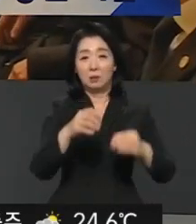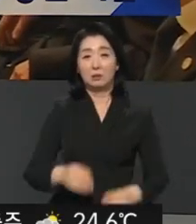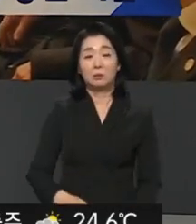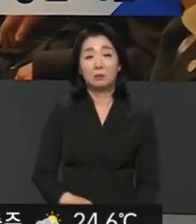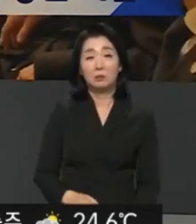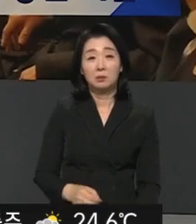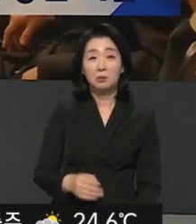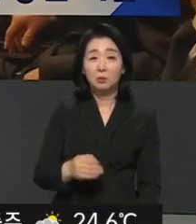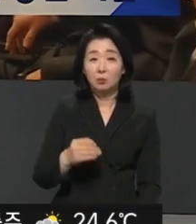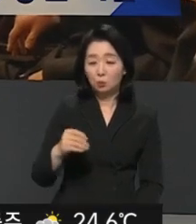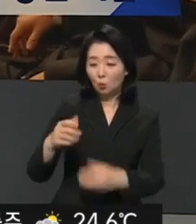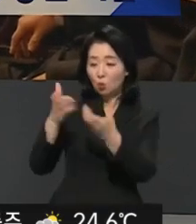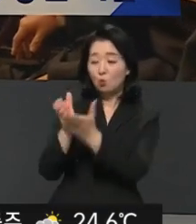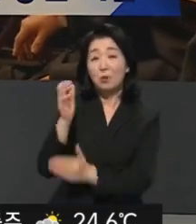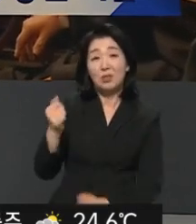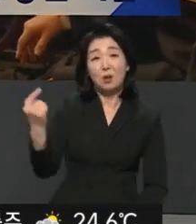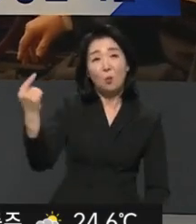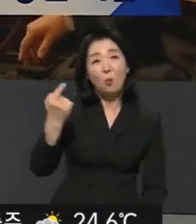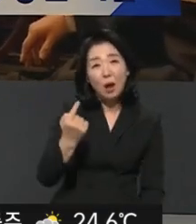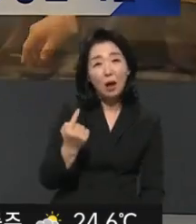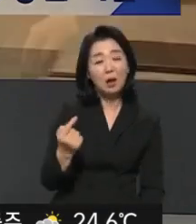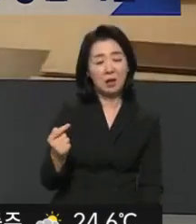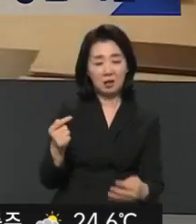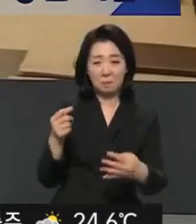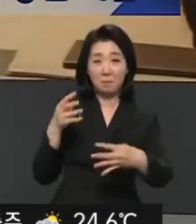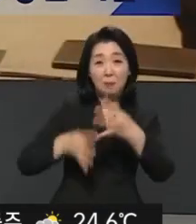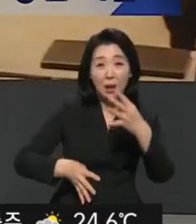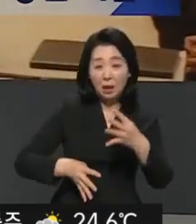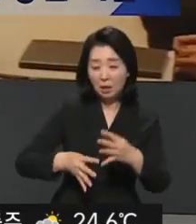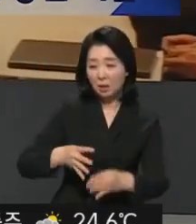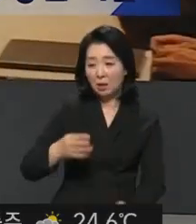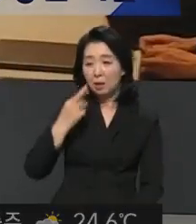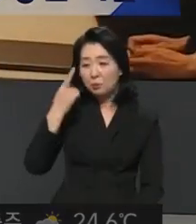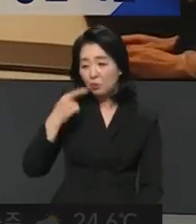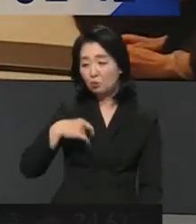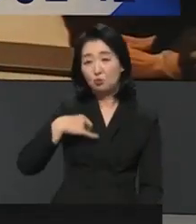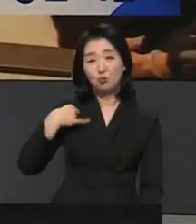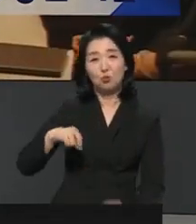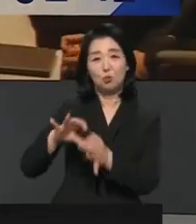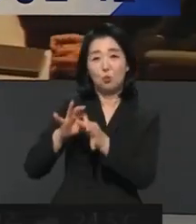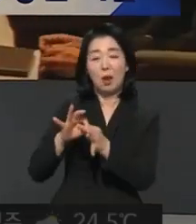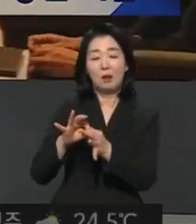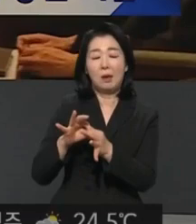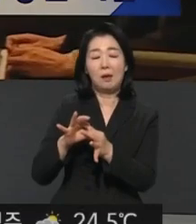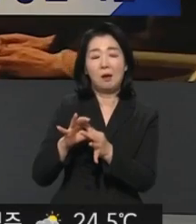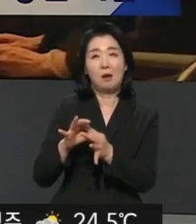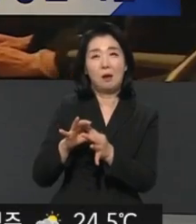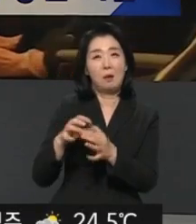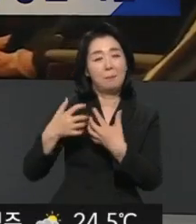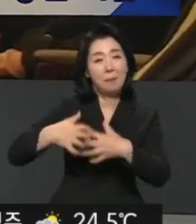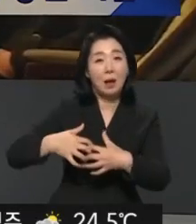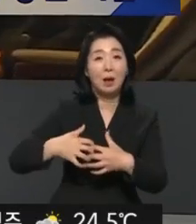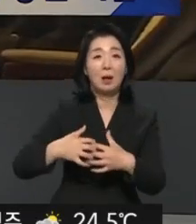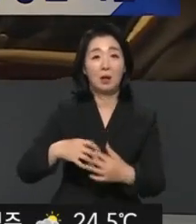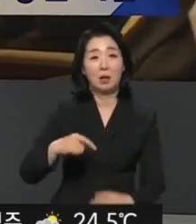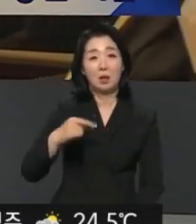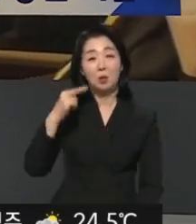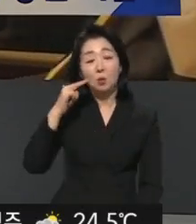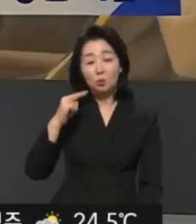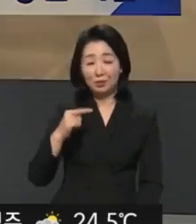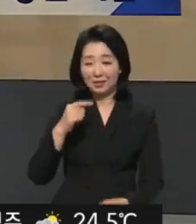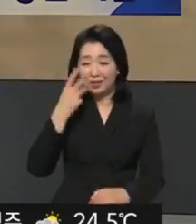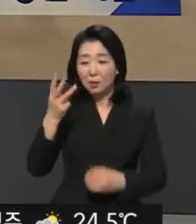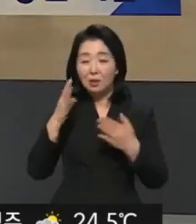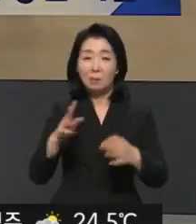방문도 무산됐고 미중 관계는 그대로 얼어붙었는데요. 석 달 만에 양국의 외교안보 고위 관계자들이 오스트리아에서